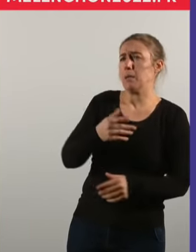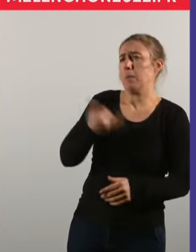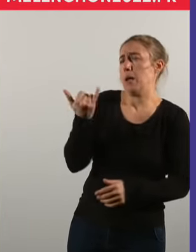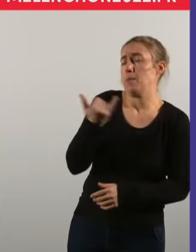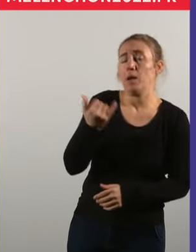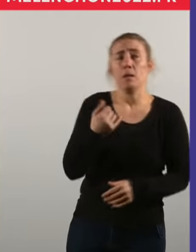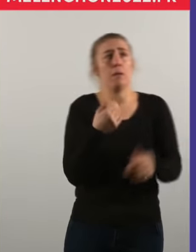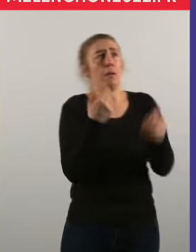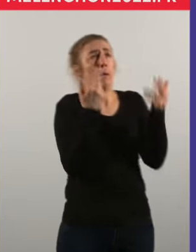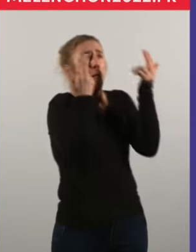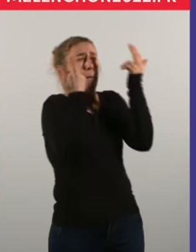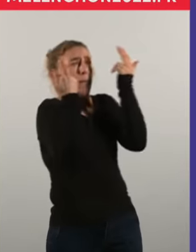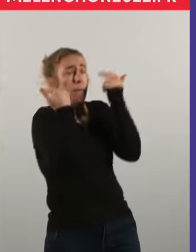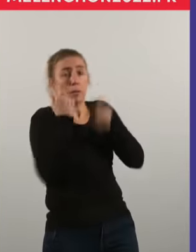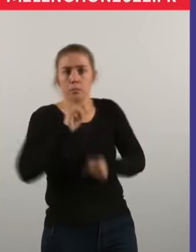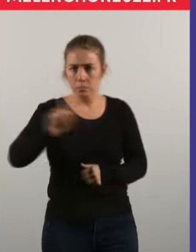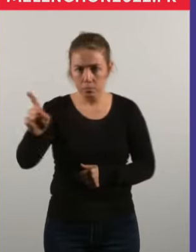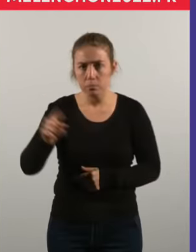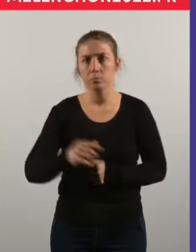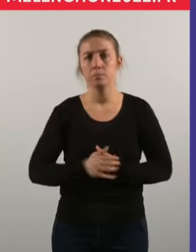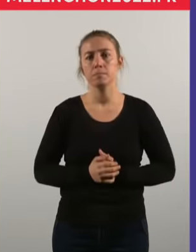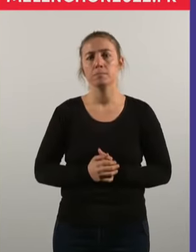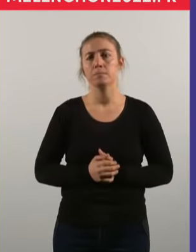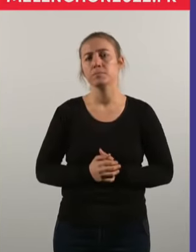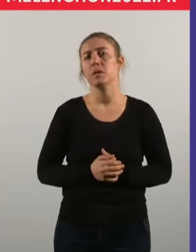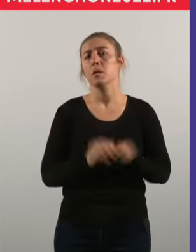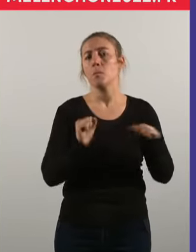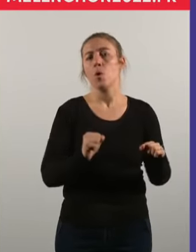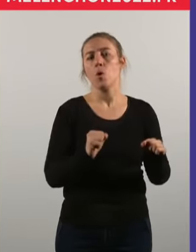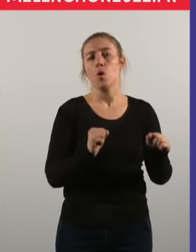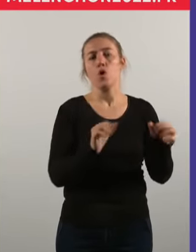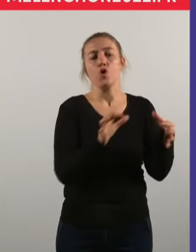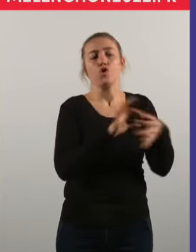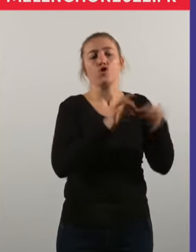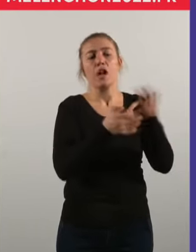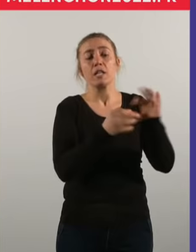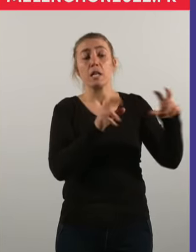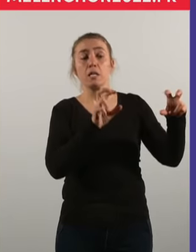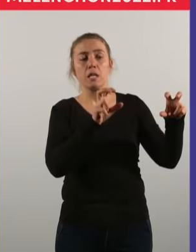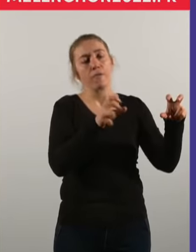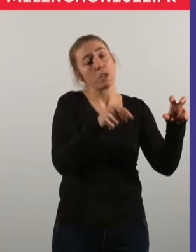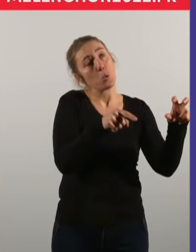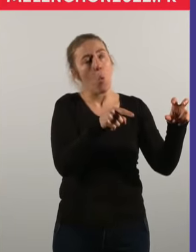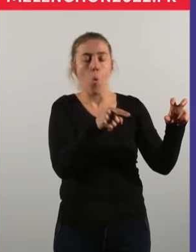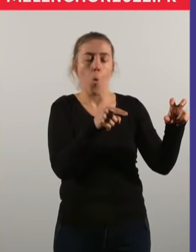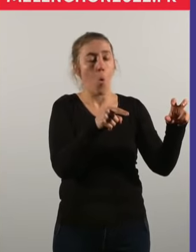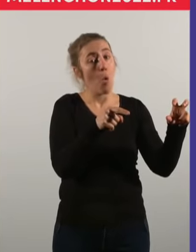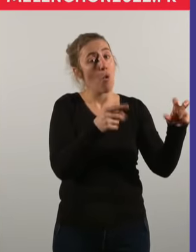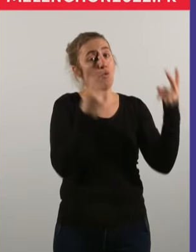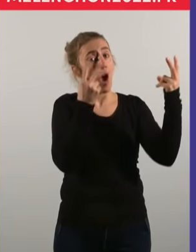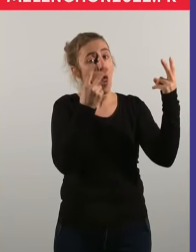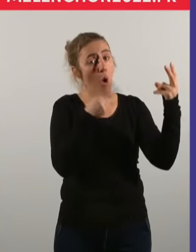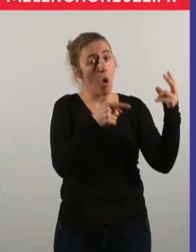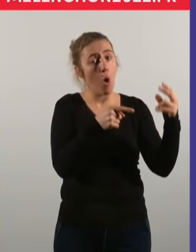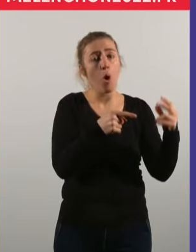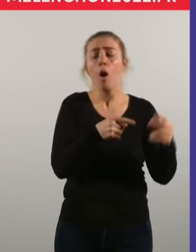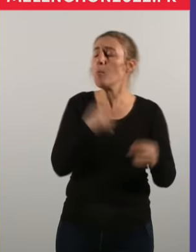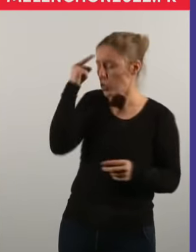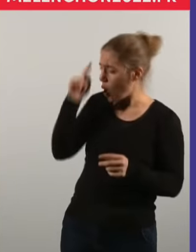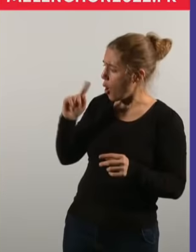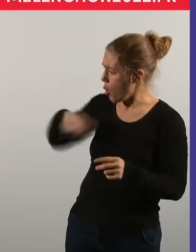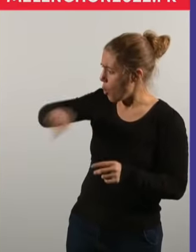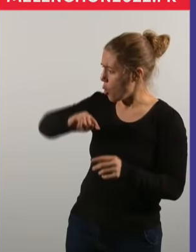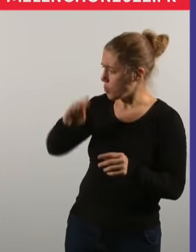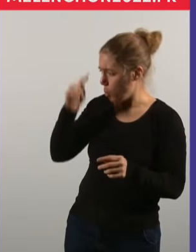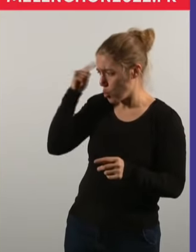vous voyez courir à vous des chaînes de télévision, tout à fait respectables, qui viennent dire « Vous ne croyez pas que l'union est indispensable ?»